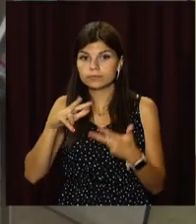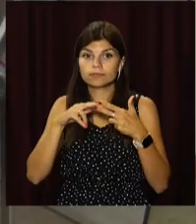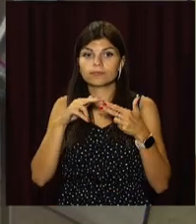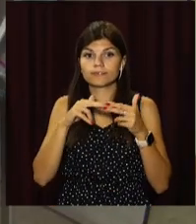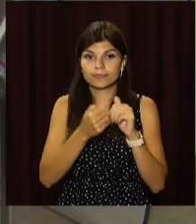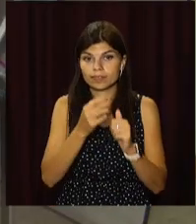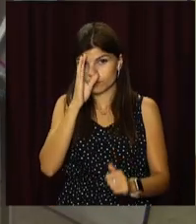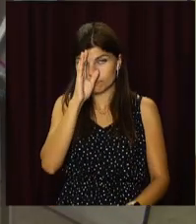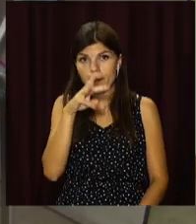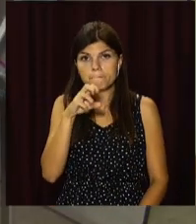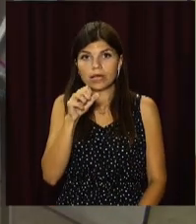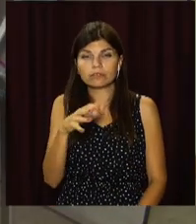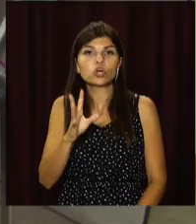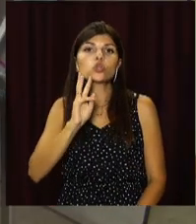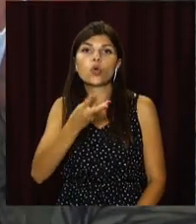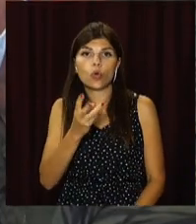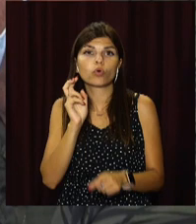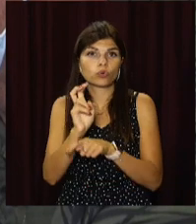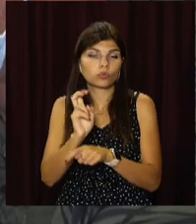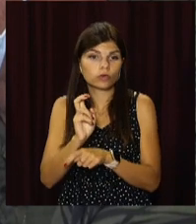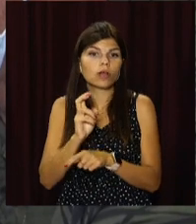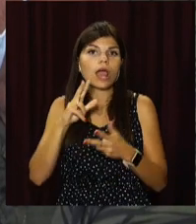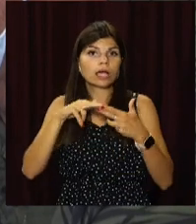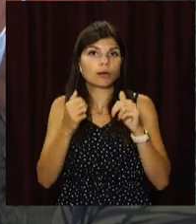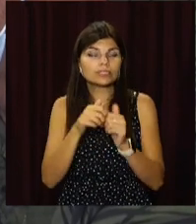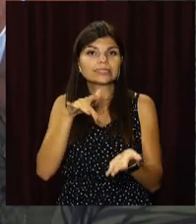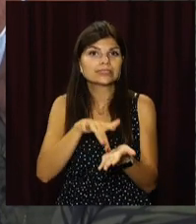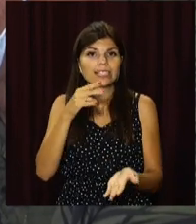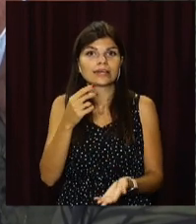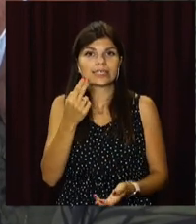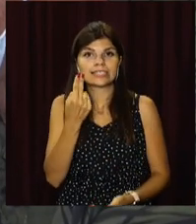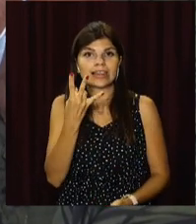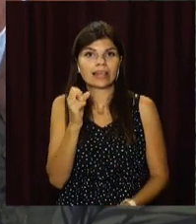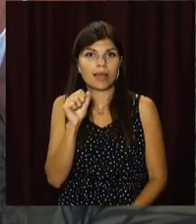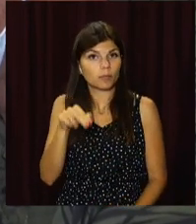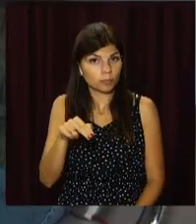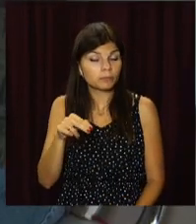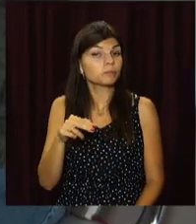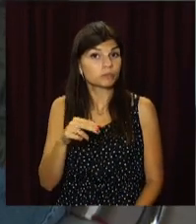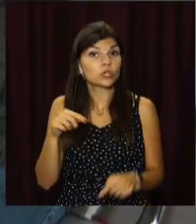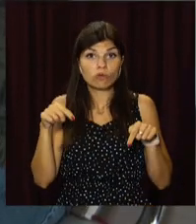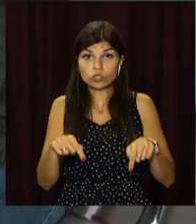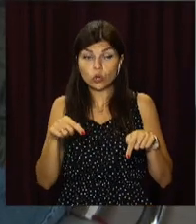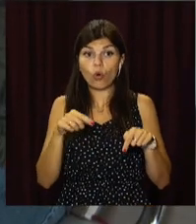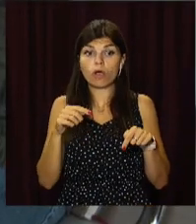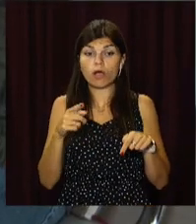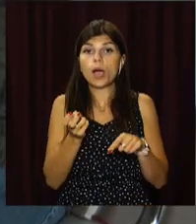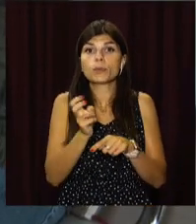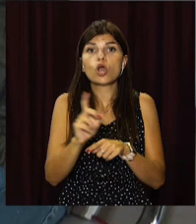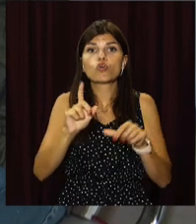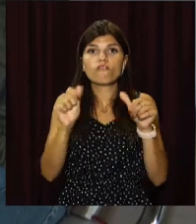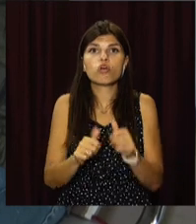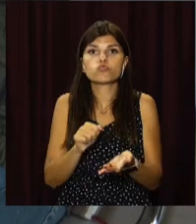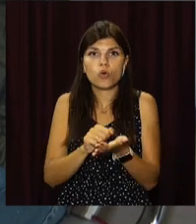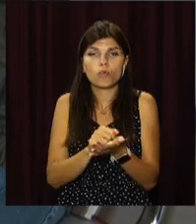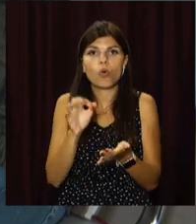Кам'янчанин Максим вже понад 3 роки користується послугами Кам'янського центру надання адміністративних послуг. Цього разу прийшов, щоб оформити